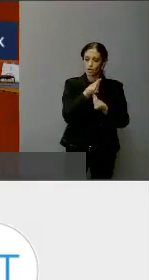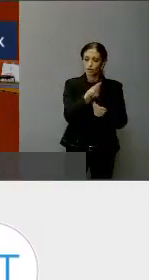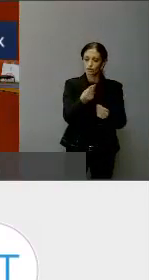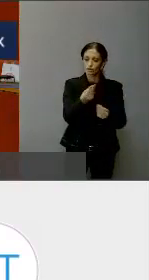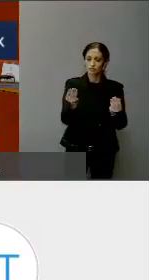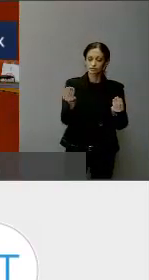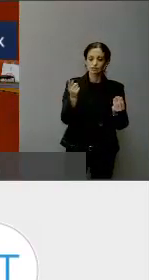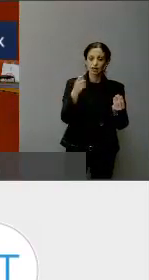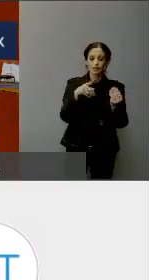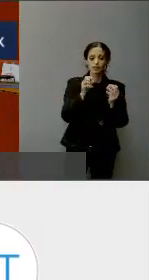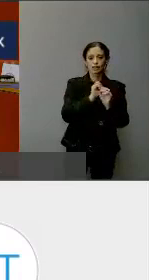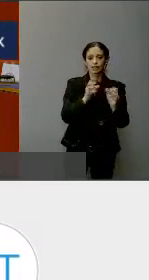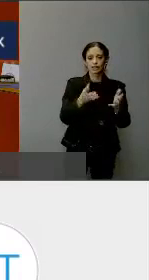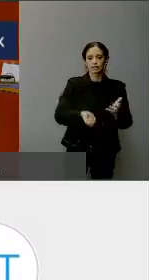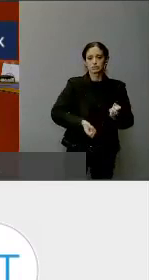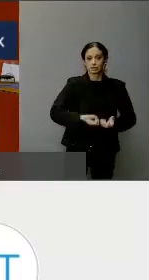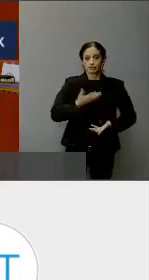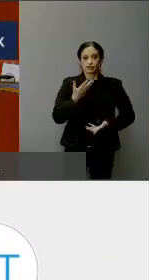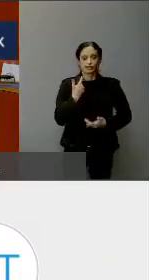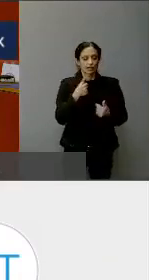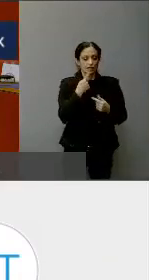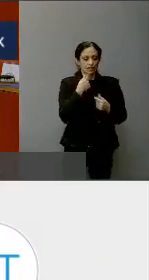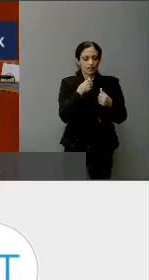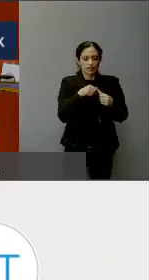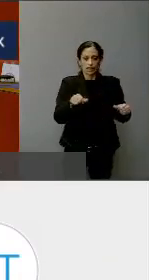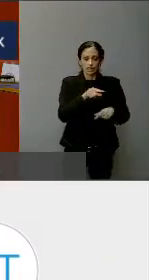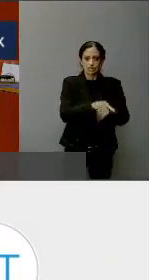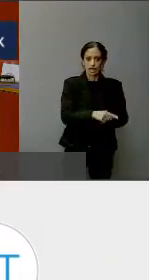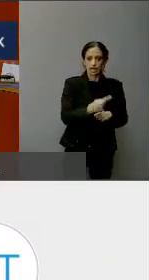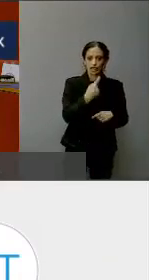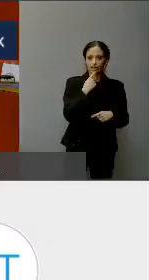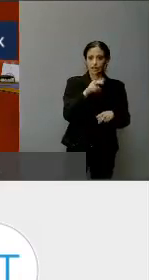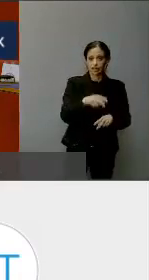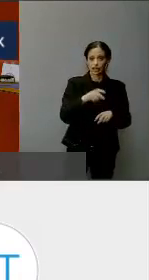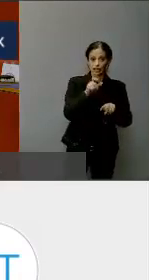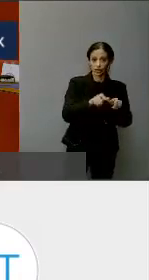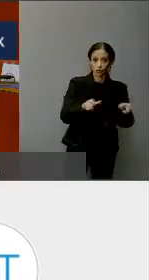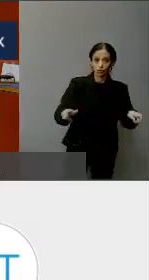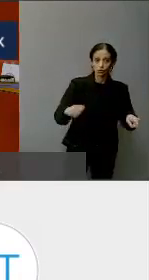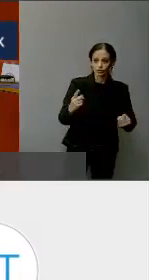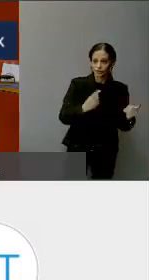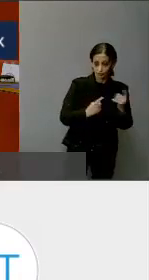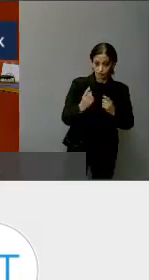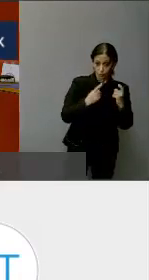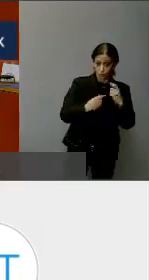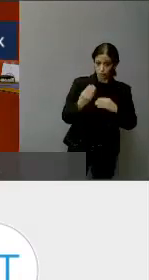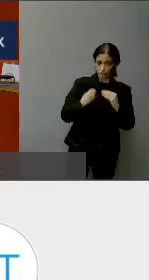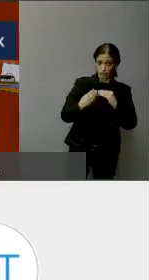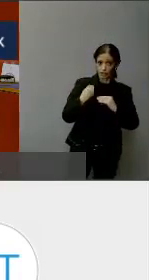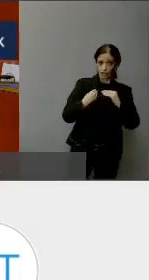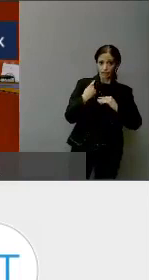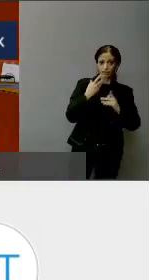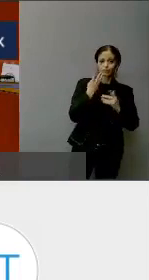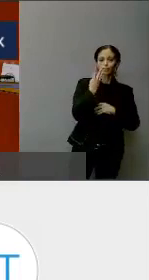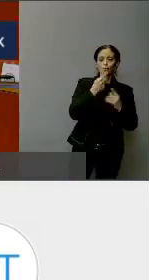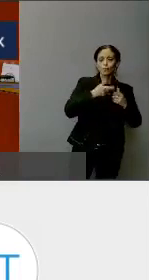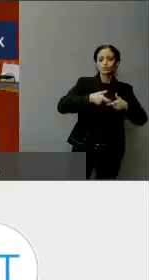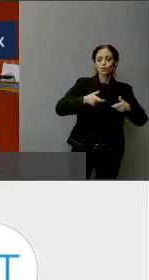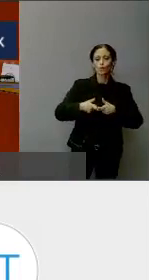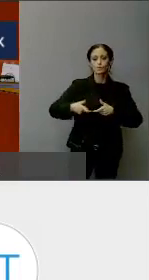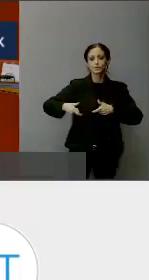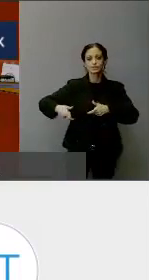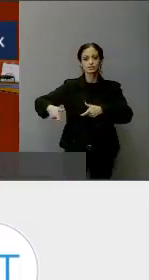residenti gli agricoltori tutti quelli che sono venuti spaventati poi durante le quattro commissioni